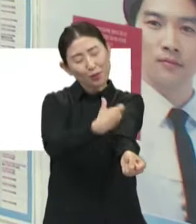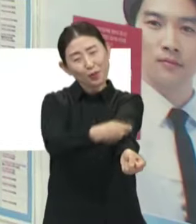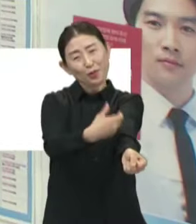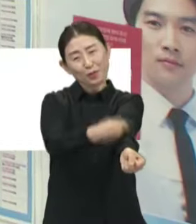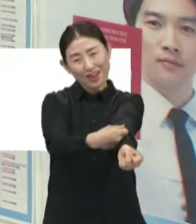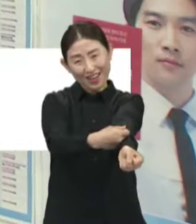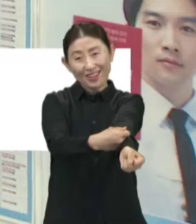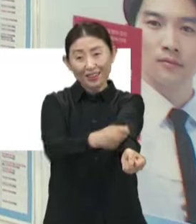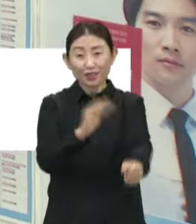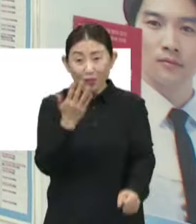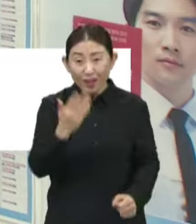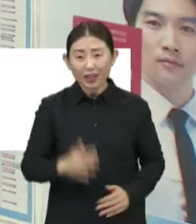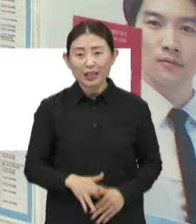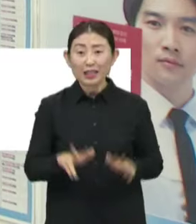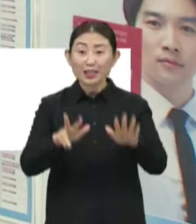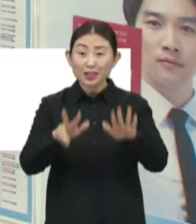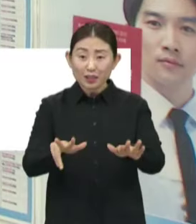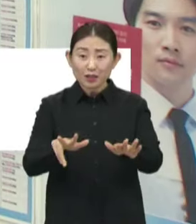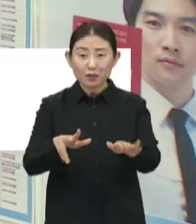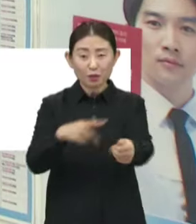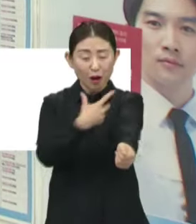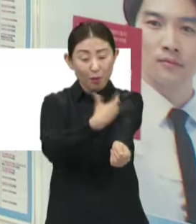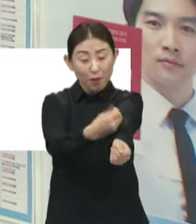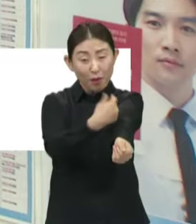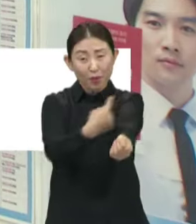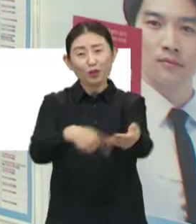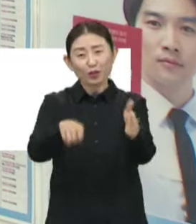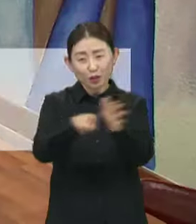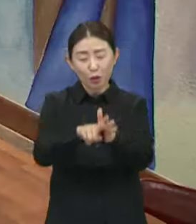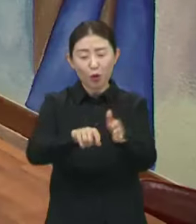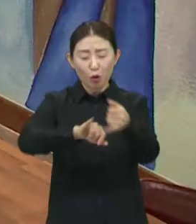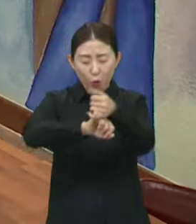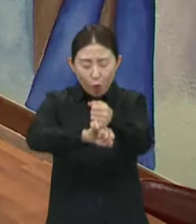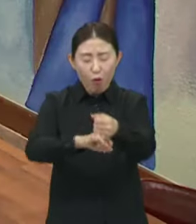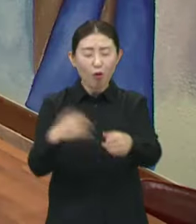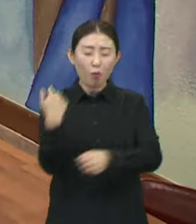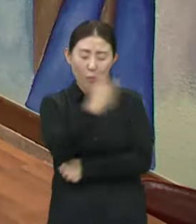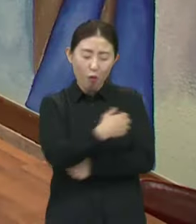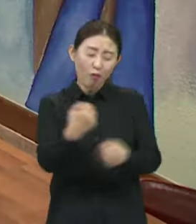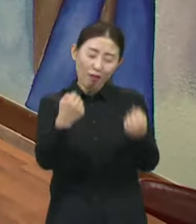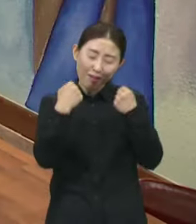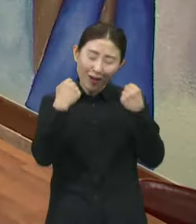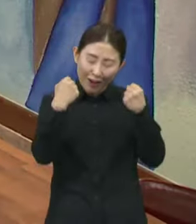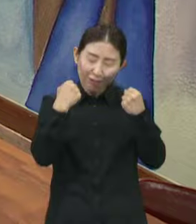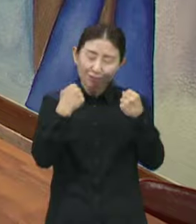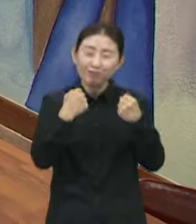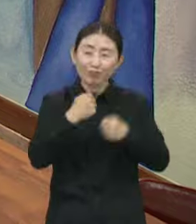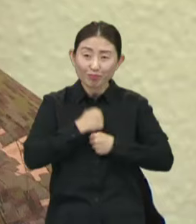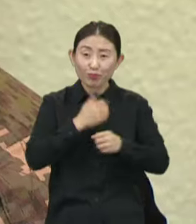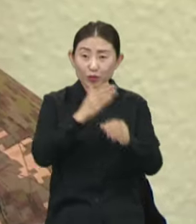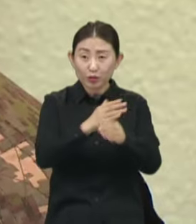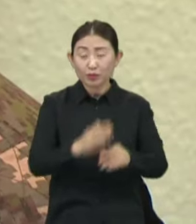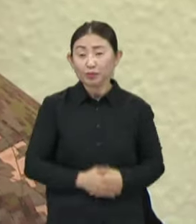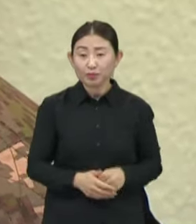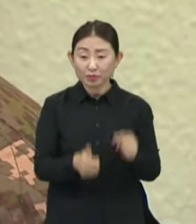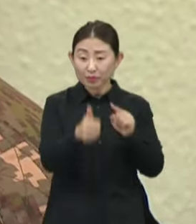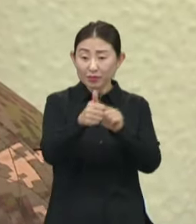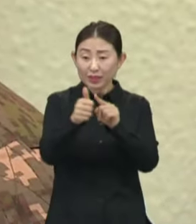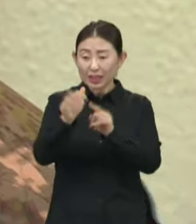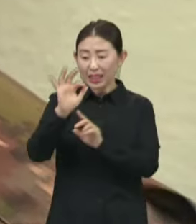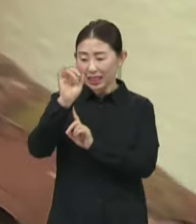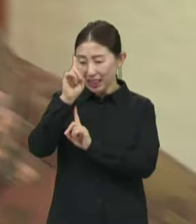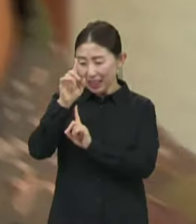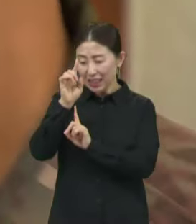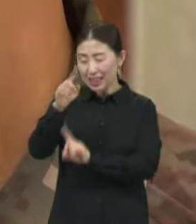지금은 헌혈을 하기 위해서 거꾸로 건강을 지키는 것 같습니다. 육군 32사단에서 근무하고 있는 이창한